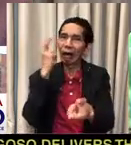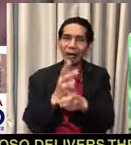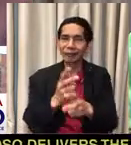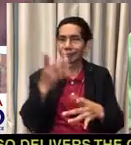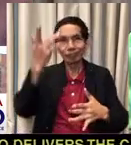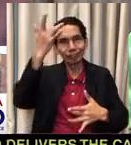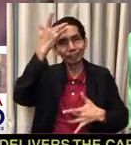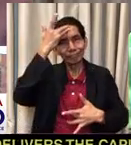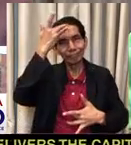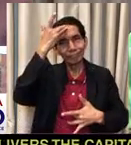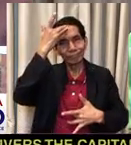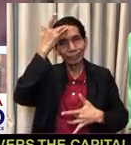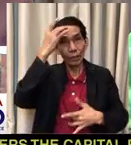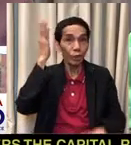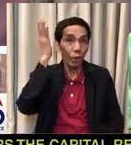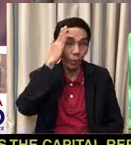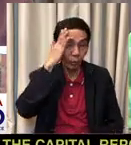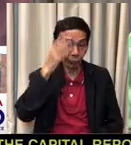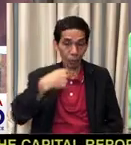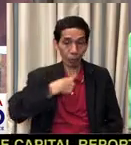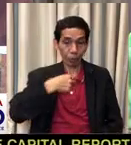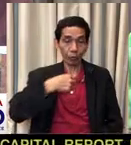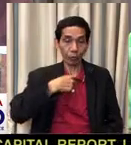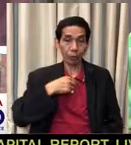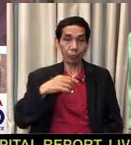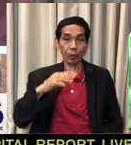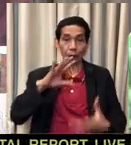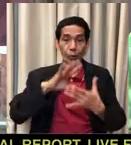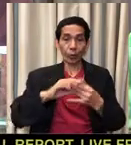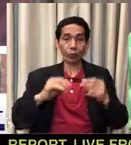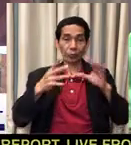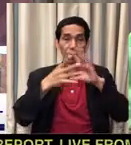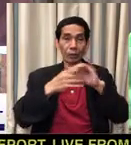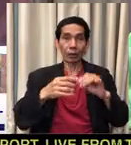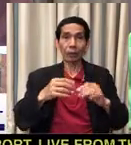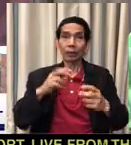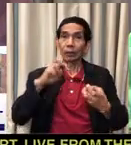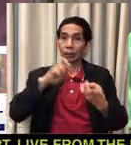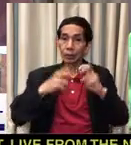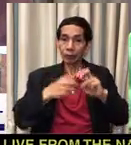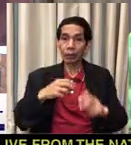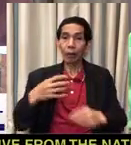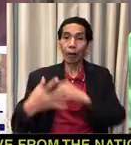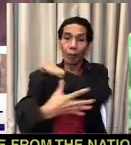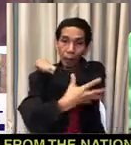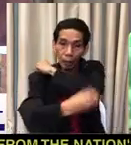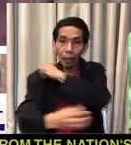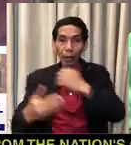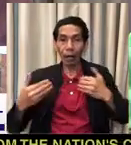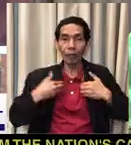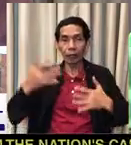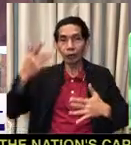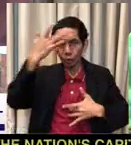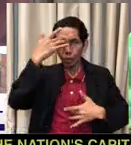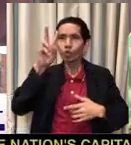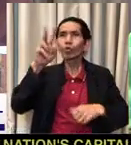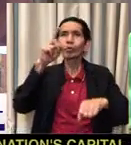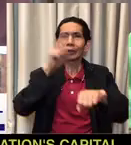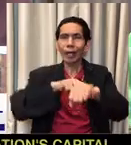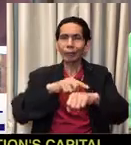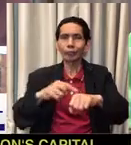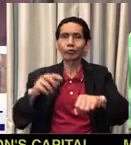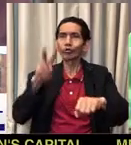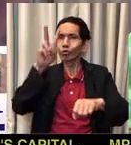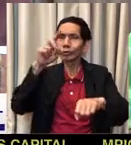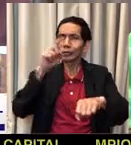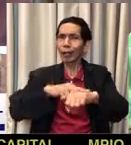magkasakit. Alam nyo ako ha, ito kukwento ko lang. Ang problema ng mahirap pag nagkakasakit, dalawang beses tinatamaan.